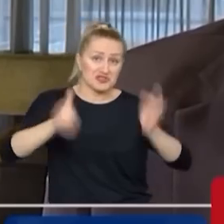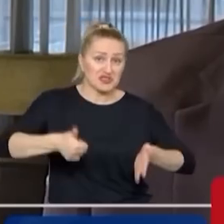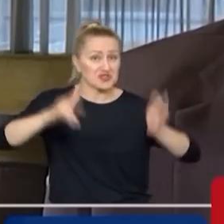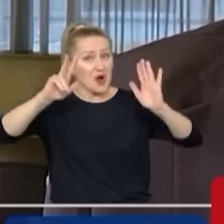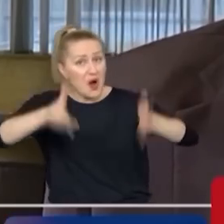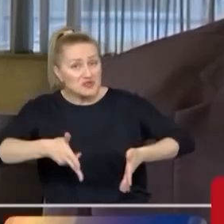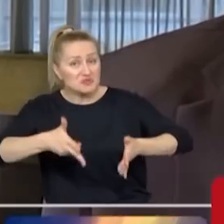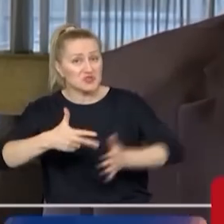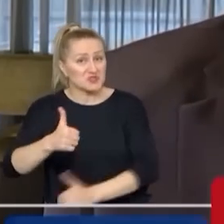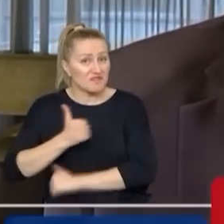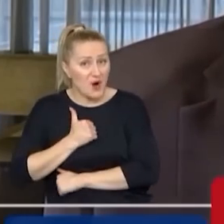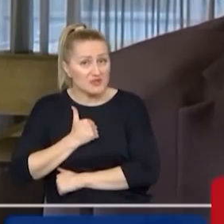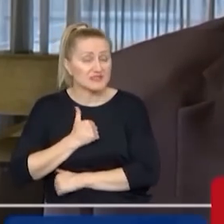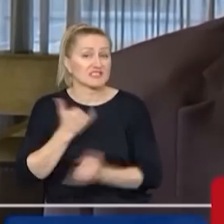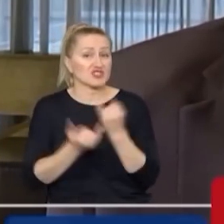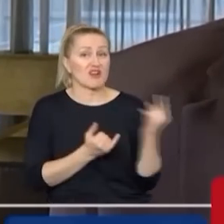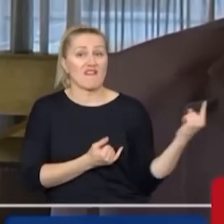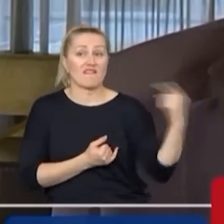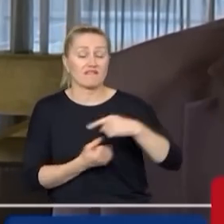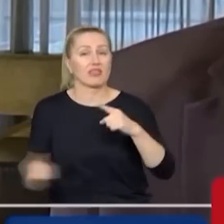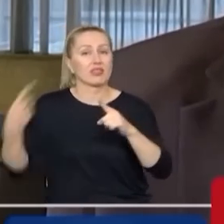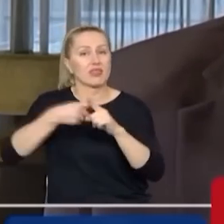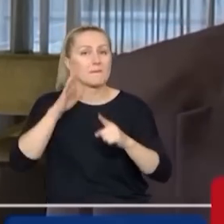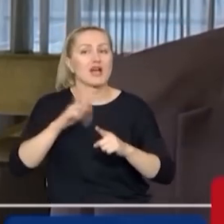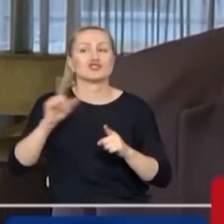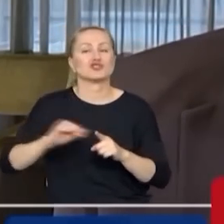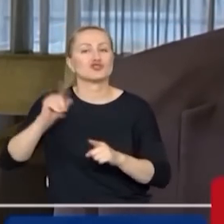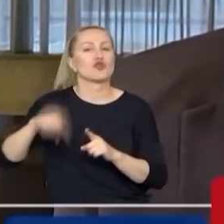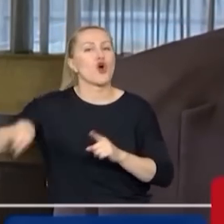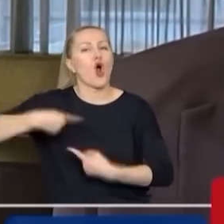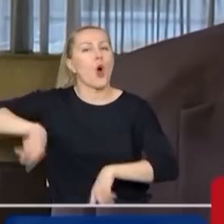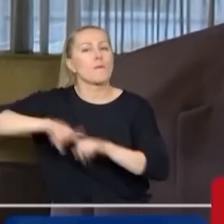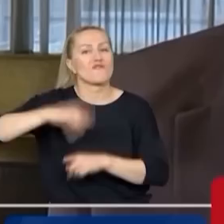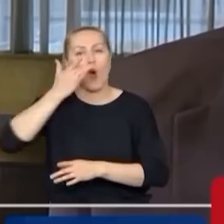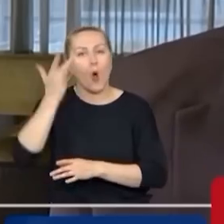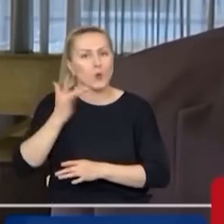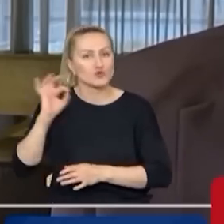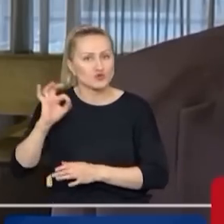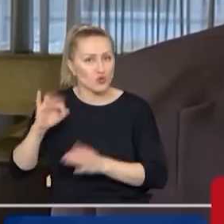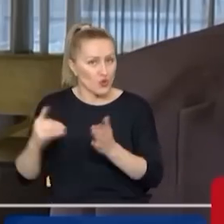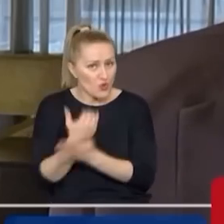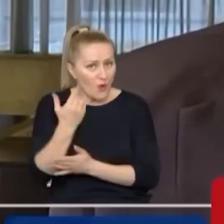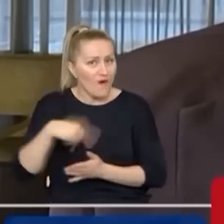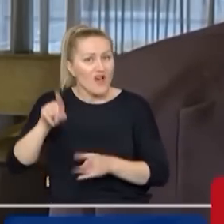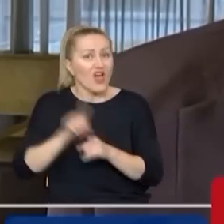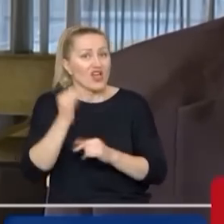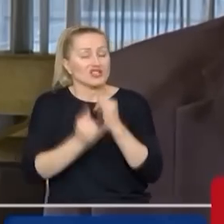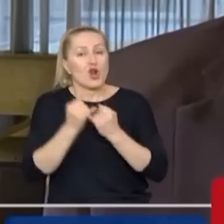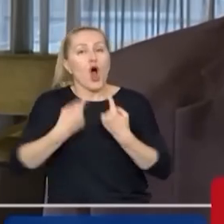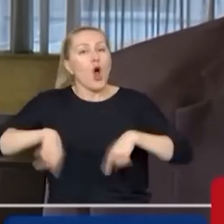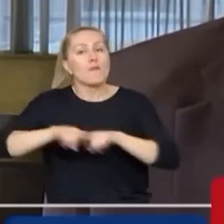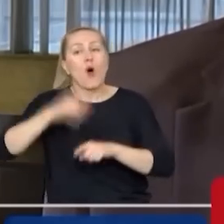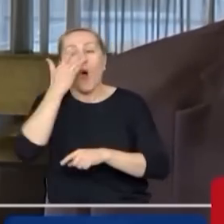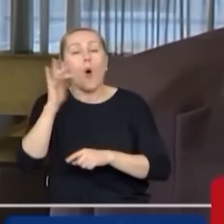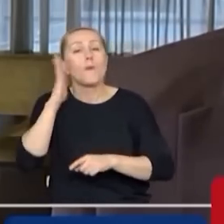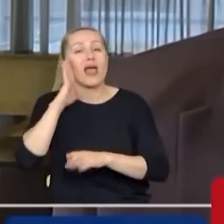jak podawane było informacje, jeżeli do tego dołączą na przykład obywateli Rosji nowi, jeżeli obywateli Rosji, którzy mieszkają